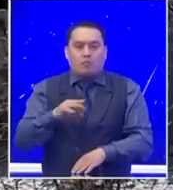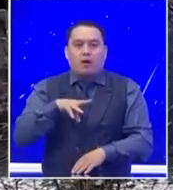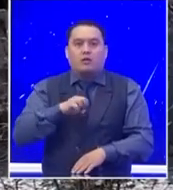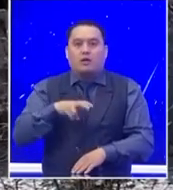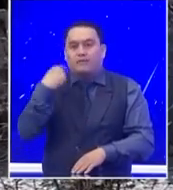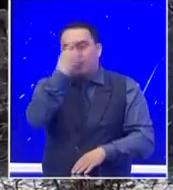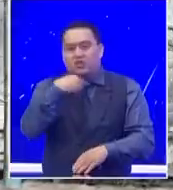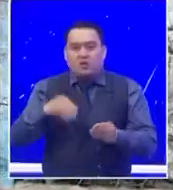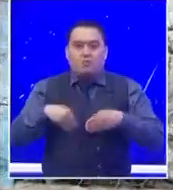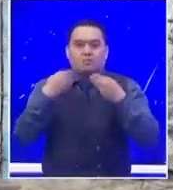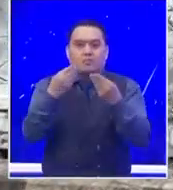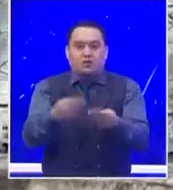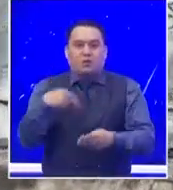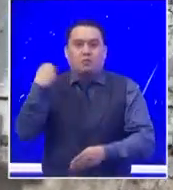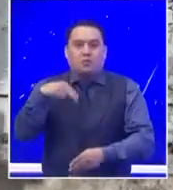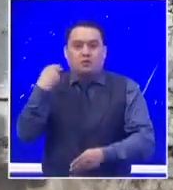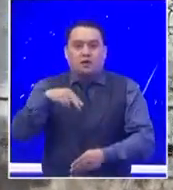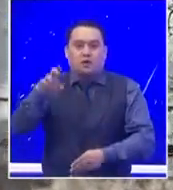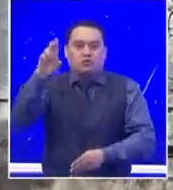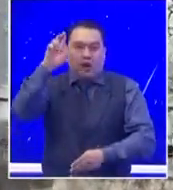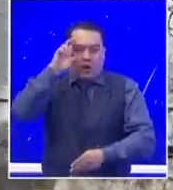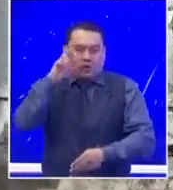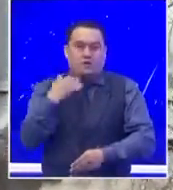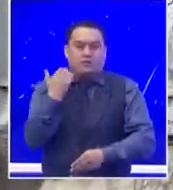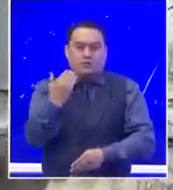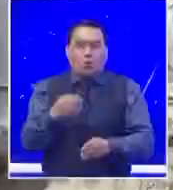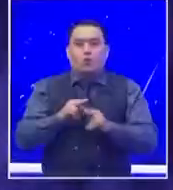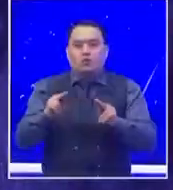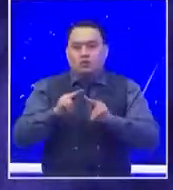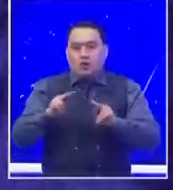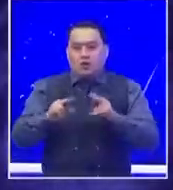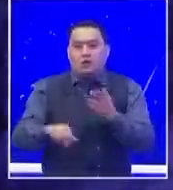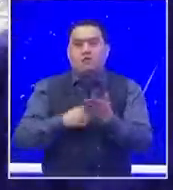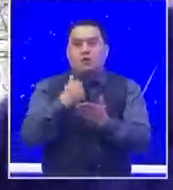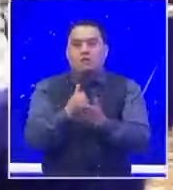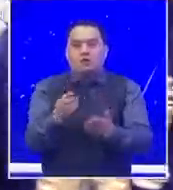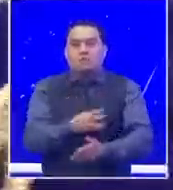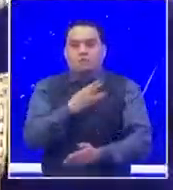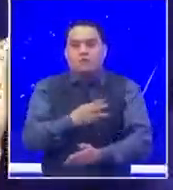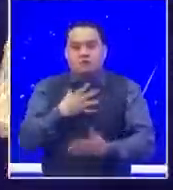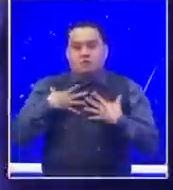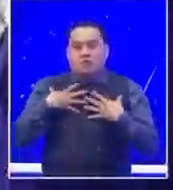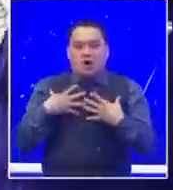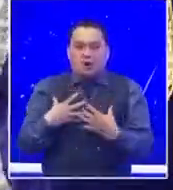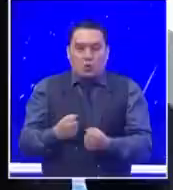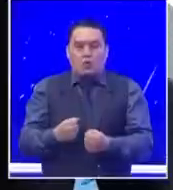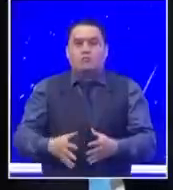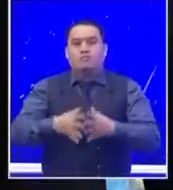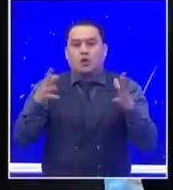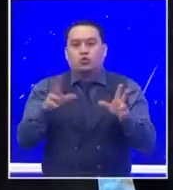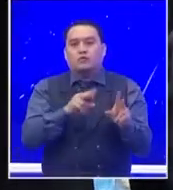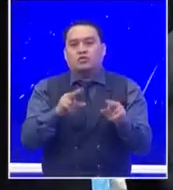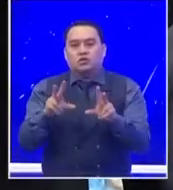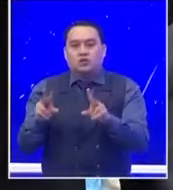Баталов лично передал благодарственность президента страны именитому педагогу. Глава региона пожелала ей крепкого здоровья, большого